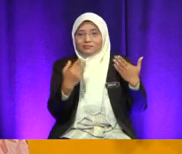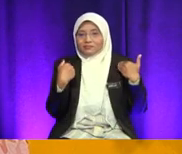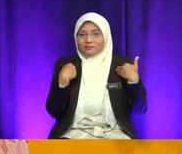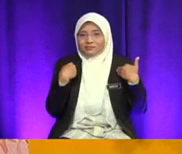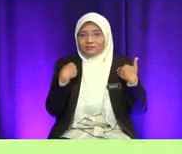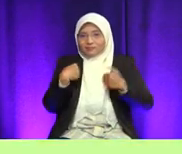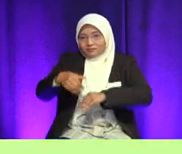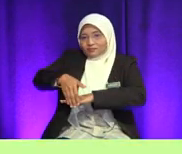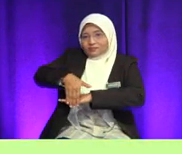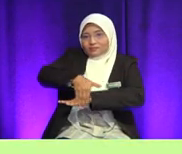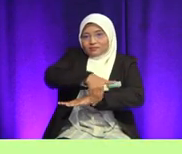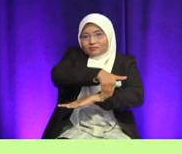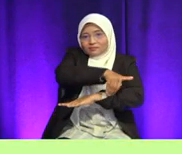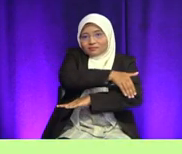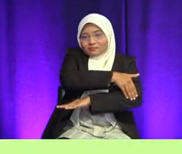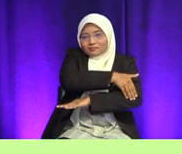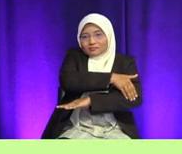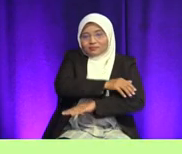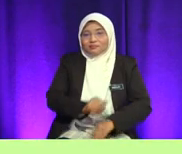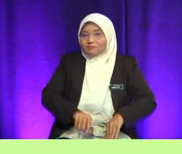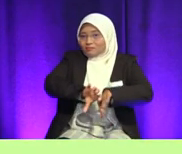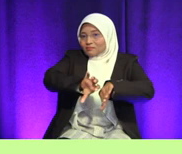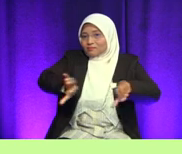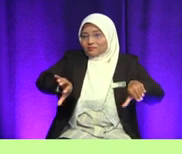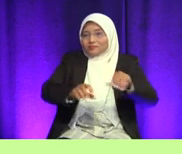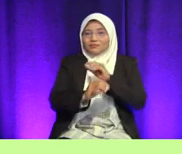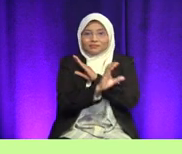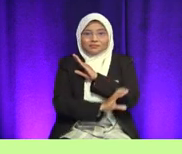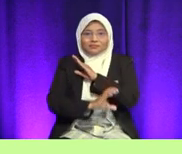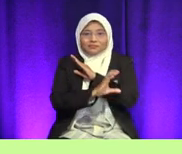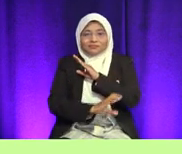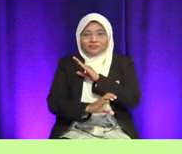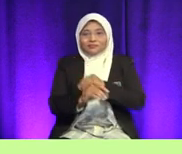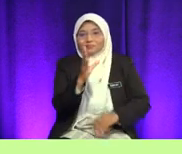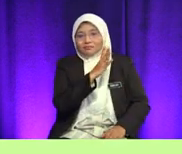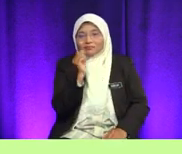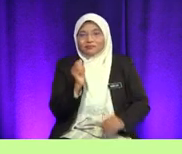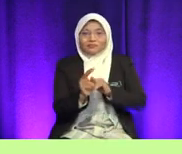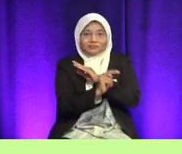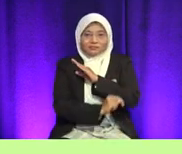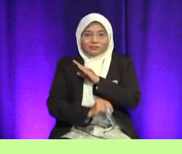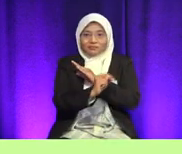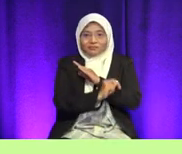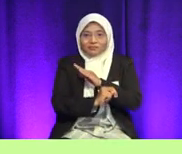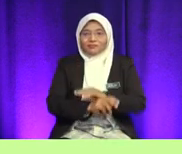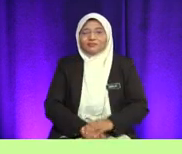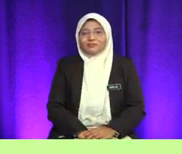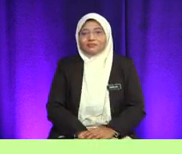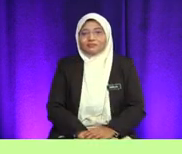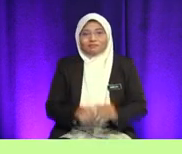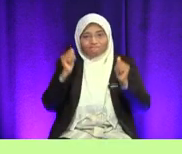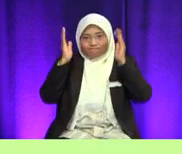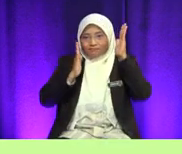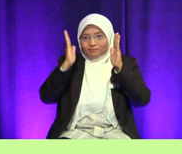ialah garis pemisah antara negeri atau Malaysia berfungsi sempadan darah